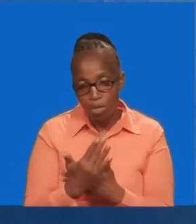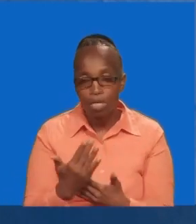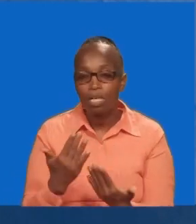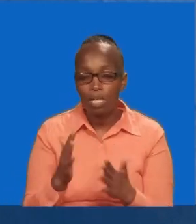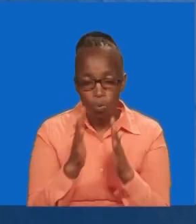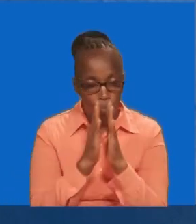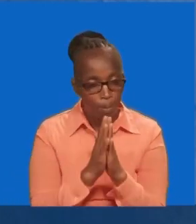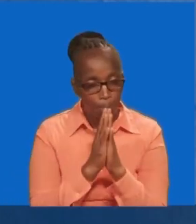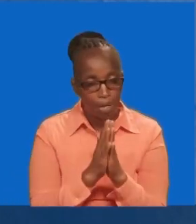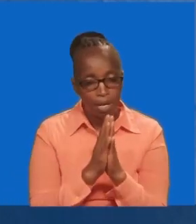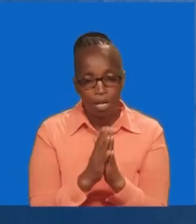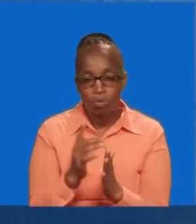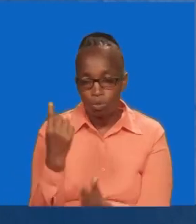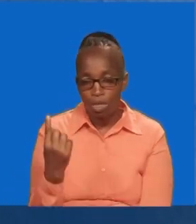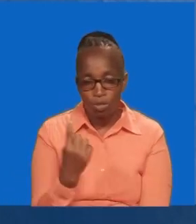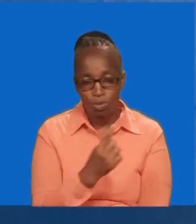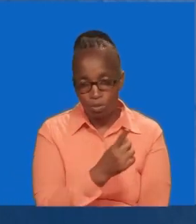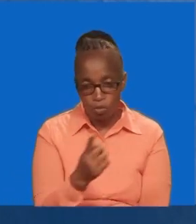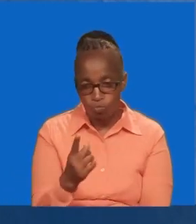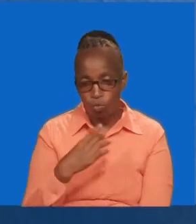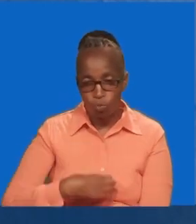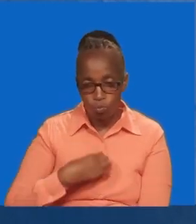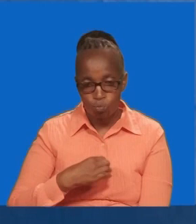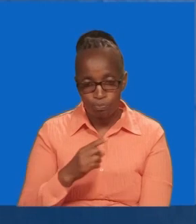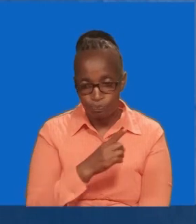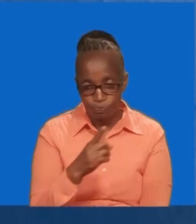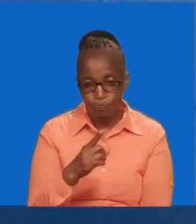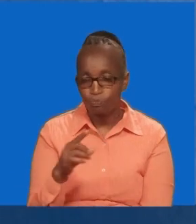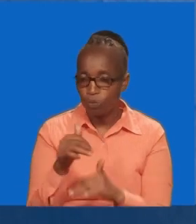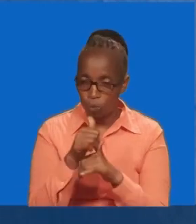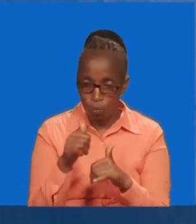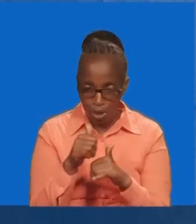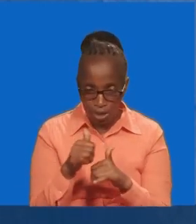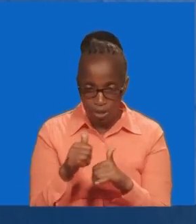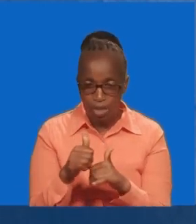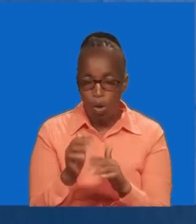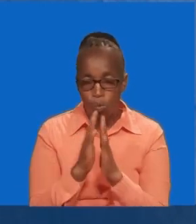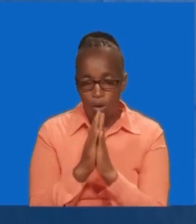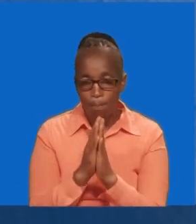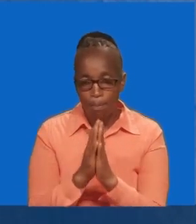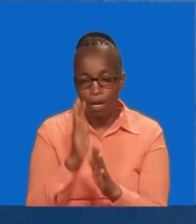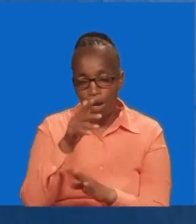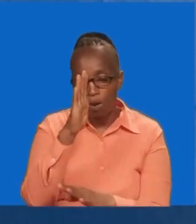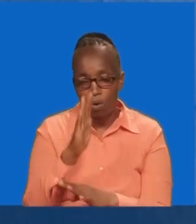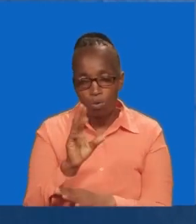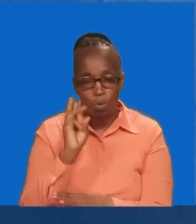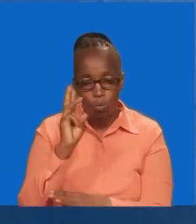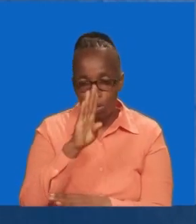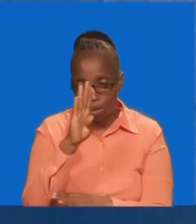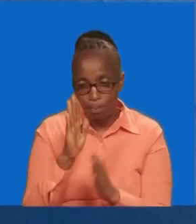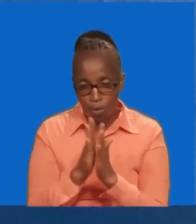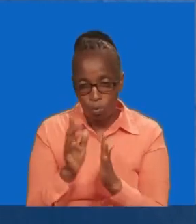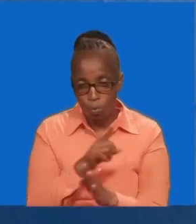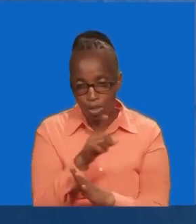hiki kipindi. Kwako mpenzi mtazamaji, ninakutakia siku njema mahali popote pale utashinda ukiwa. Mungu atembee pamoja